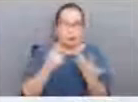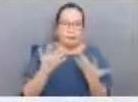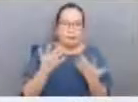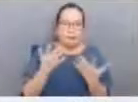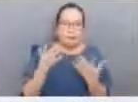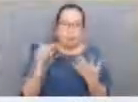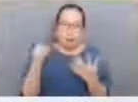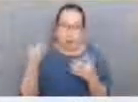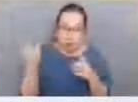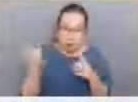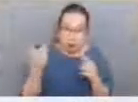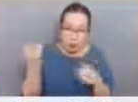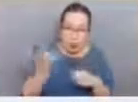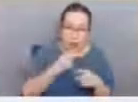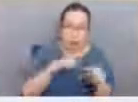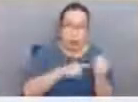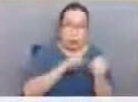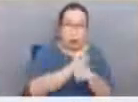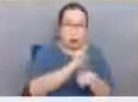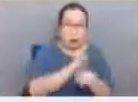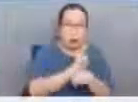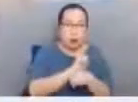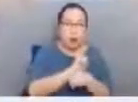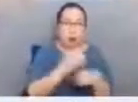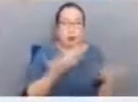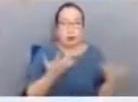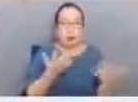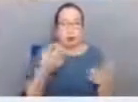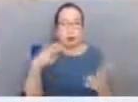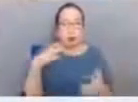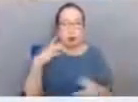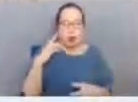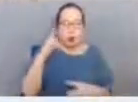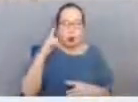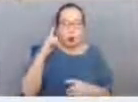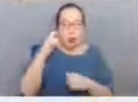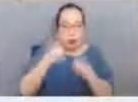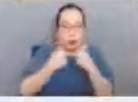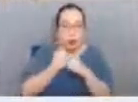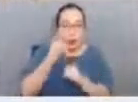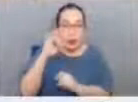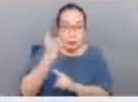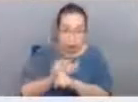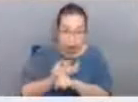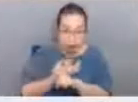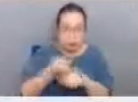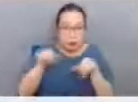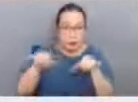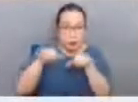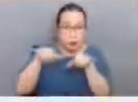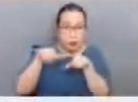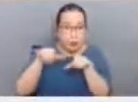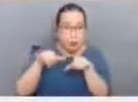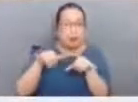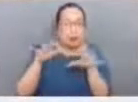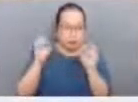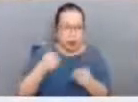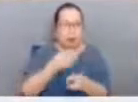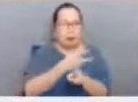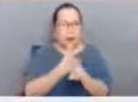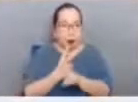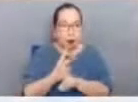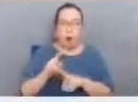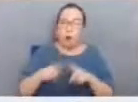loan. Yosek Rocky? Oo, magandang balita po yan, sir. Pero kaugnay naman po sa